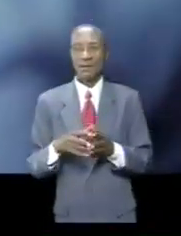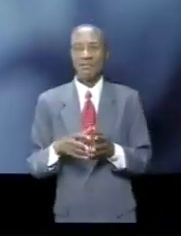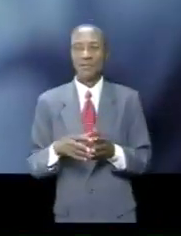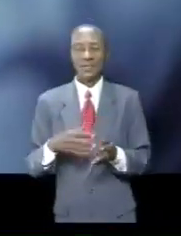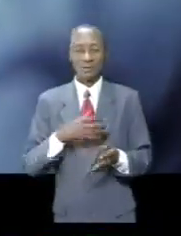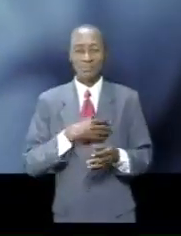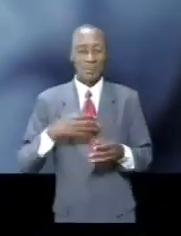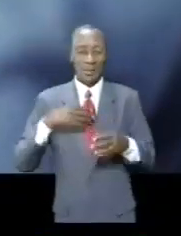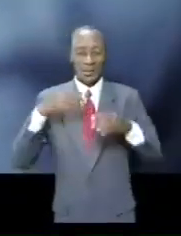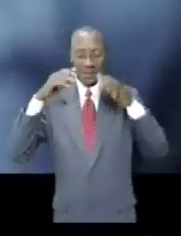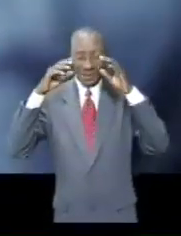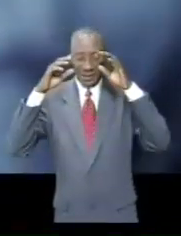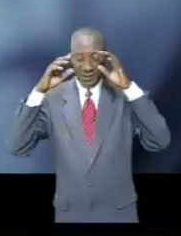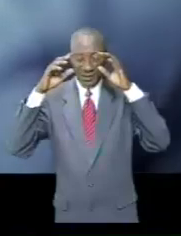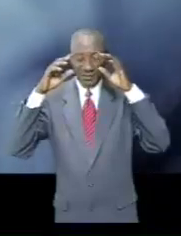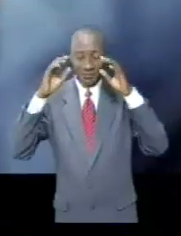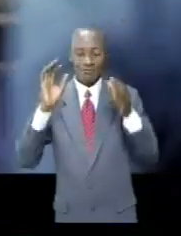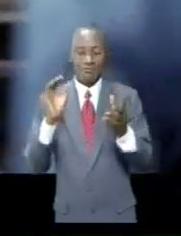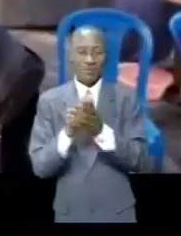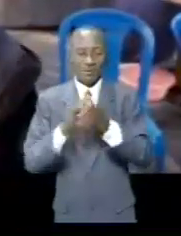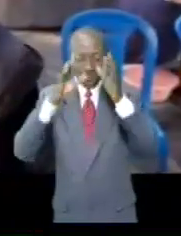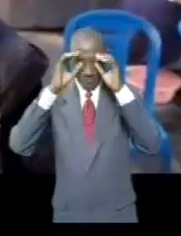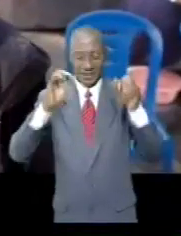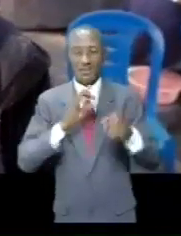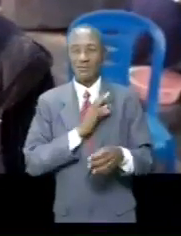Nyakiru Tshisekedi.